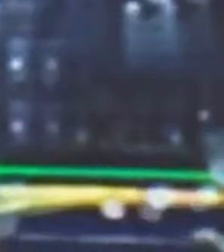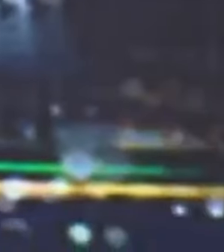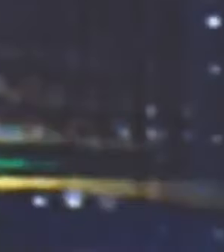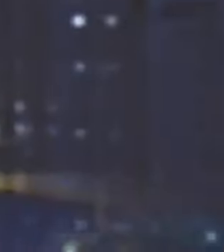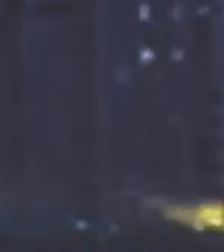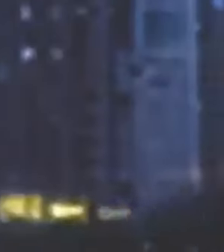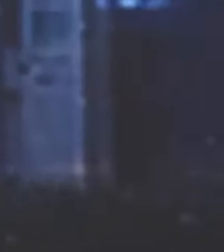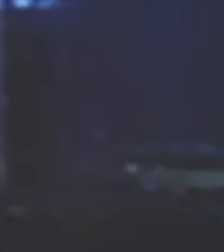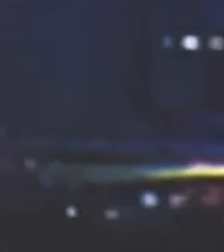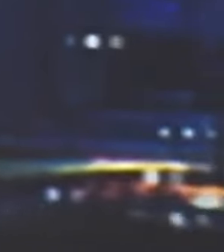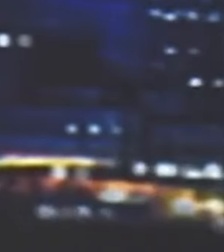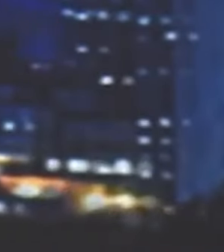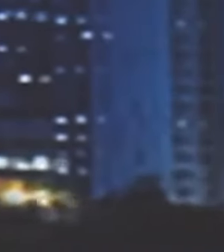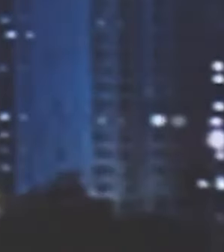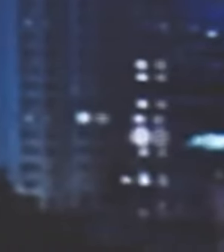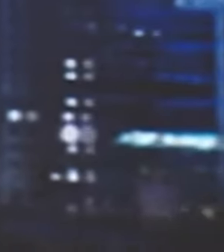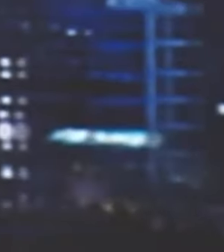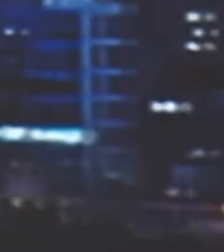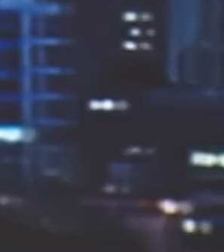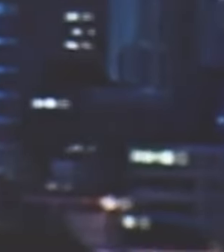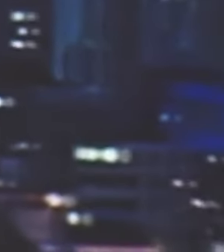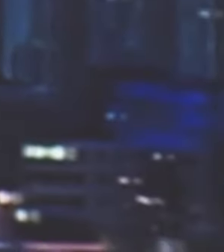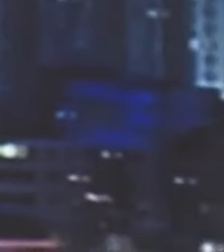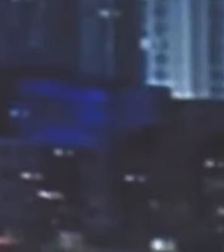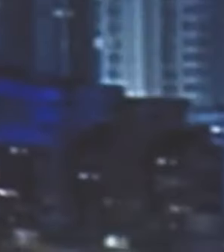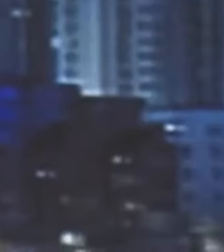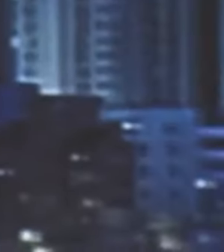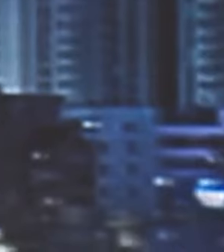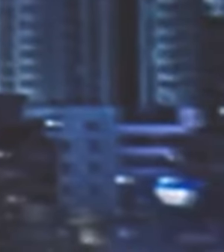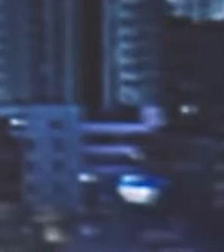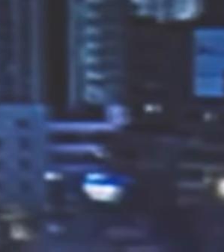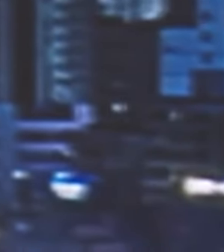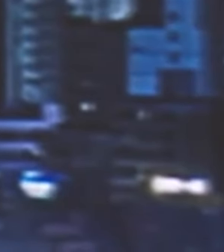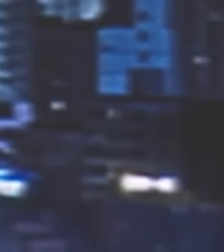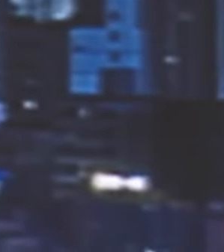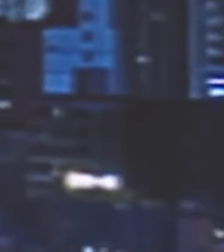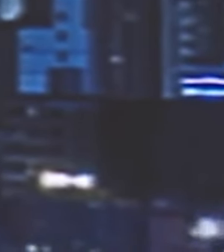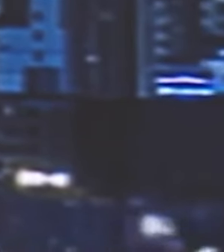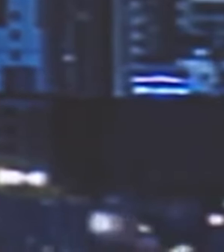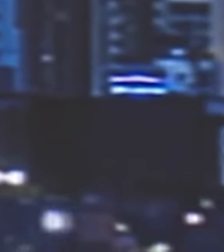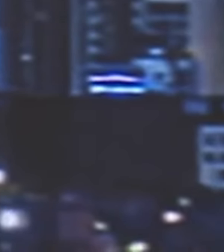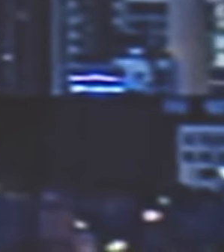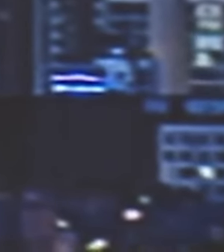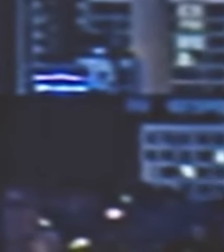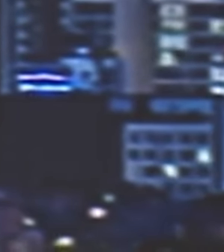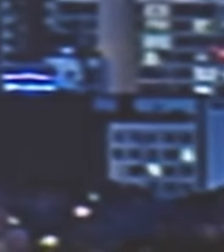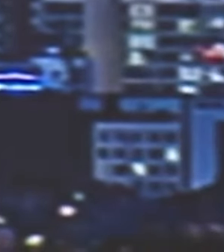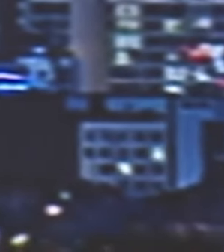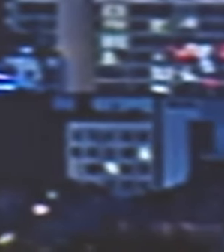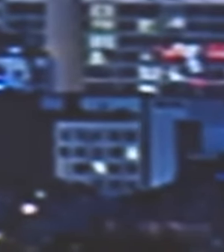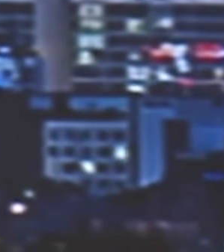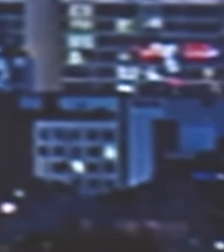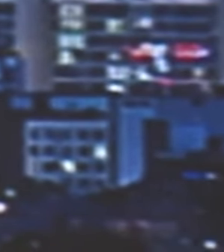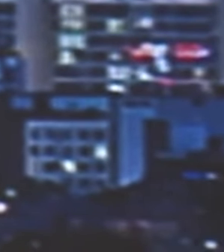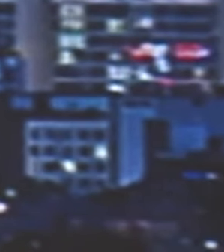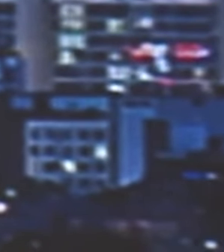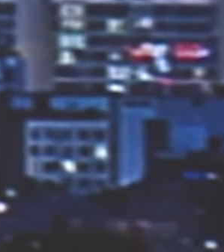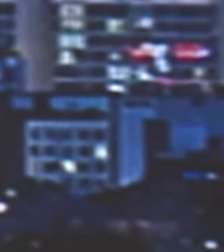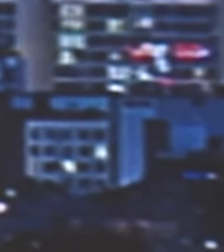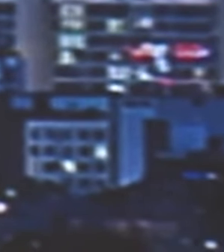않습니다 JTBC 뉴스를 시청해 주신 여러분 고맙습니다 저희는 저녁 6시 50분 뉴스룸에서 뵙겠습니다